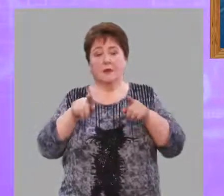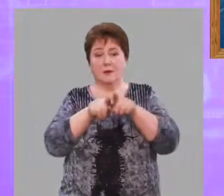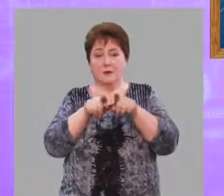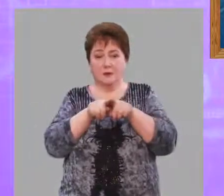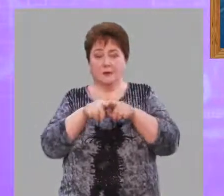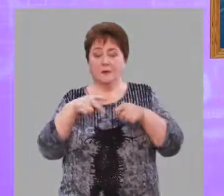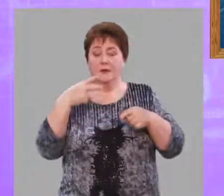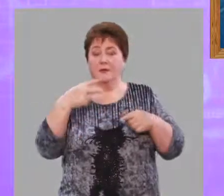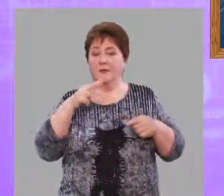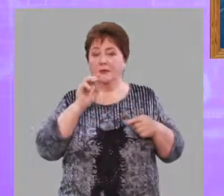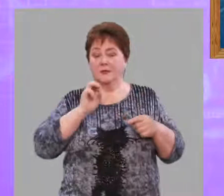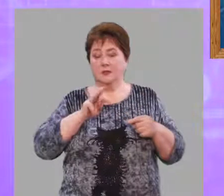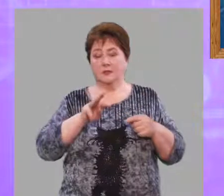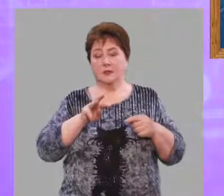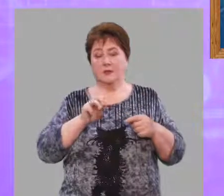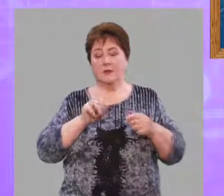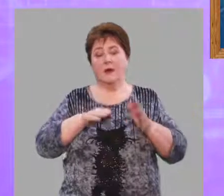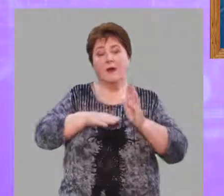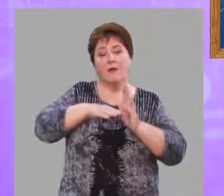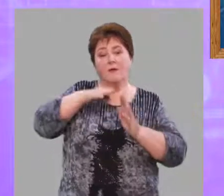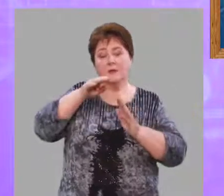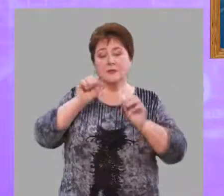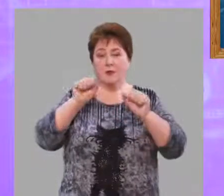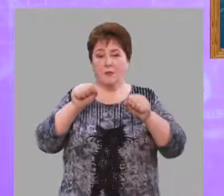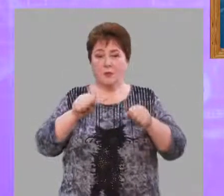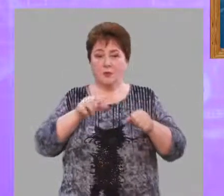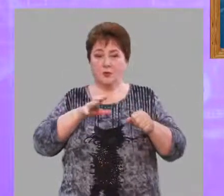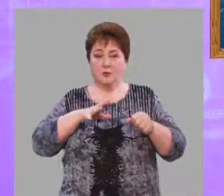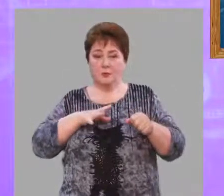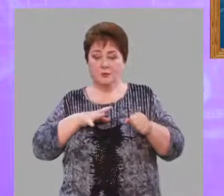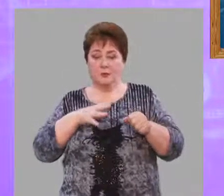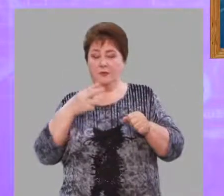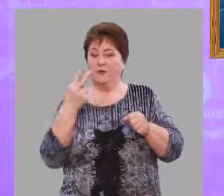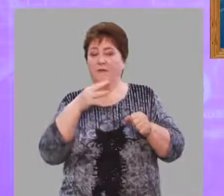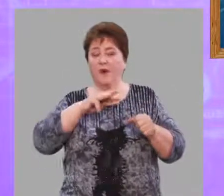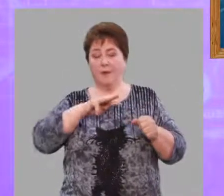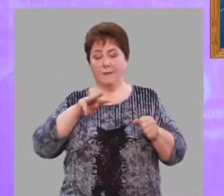20 сантиметров. Высота может быть 2 метра.